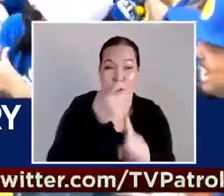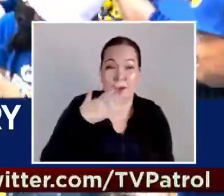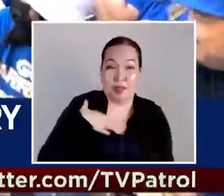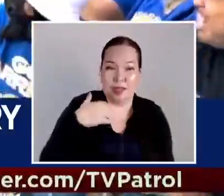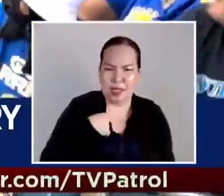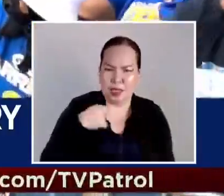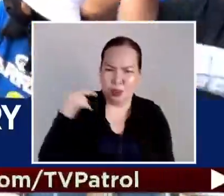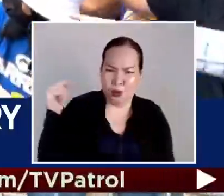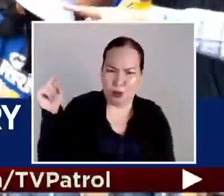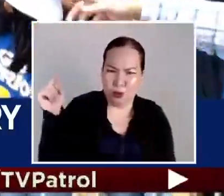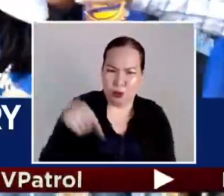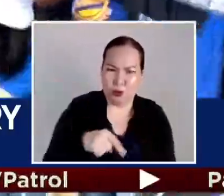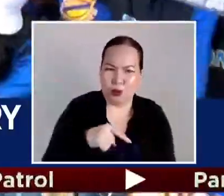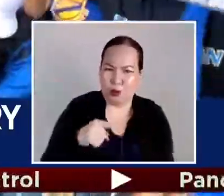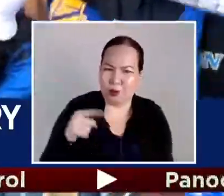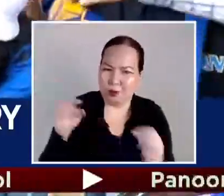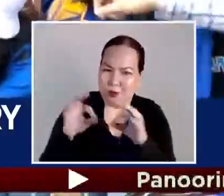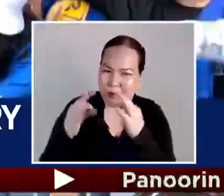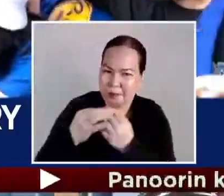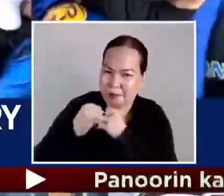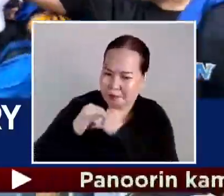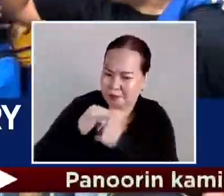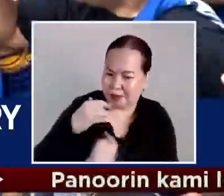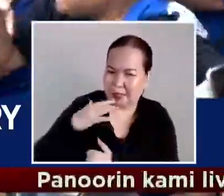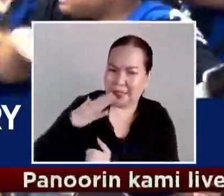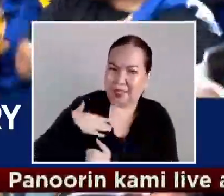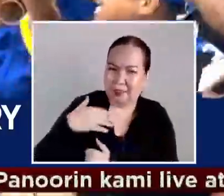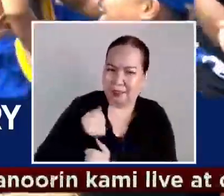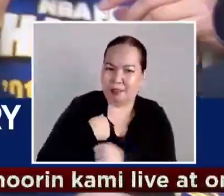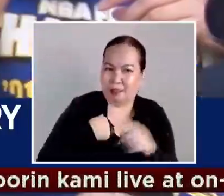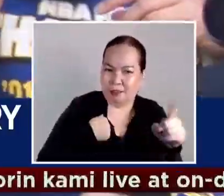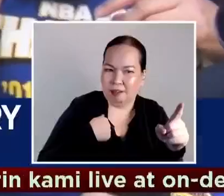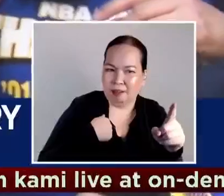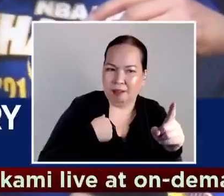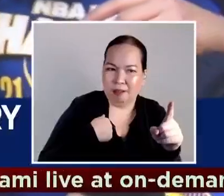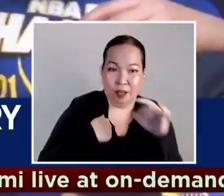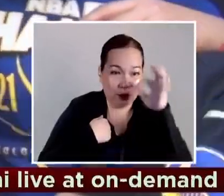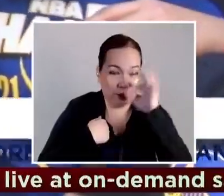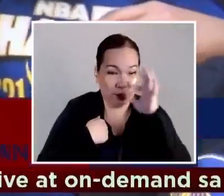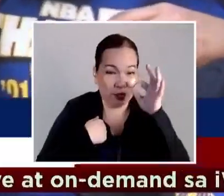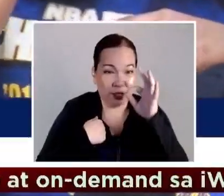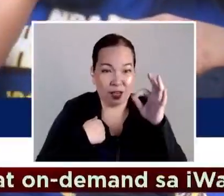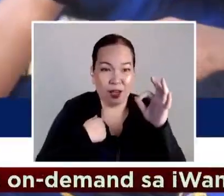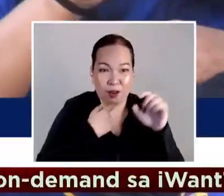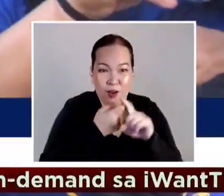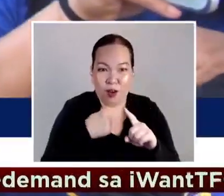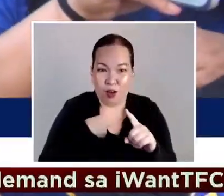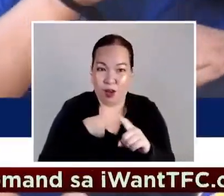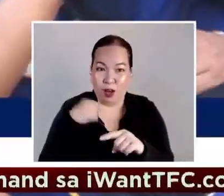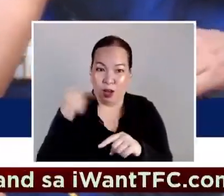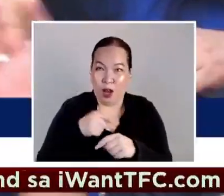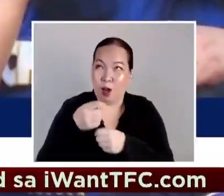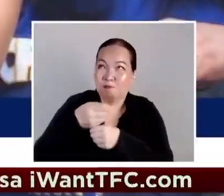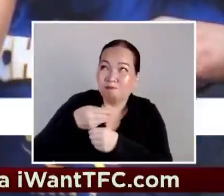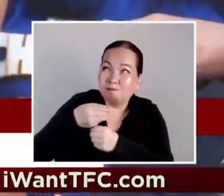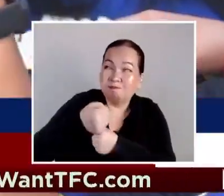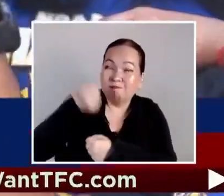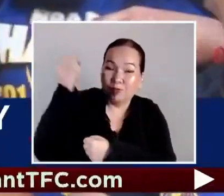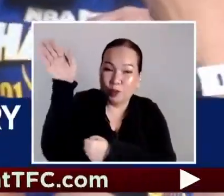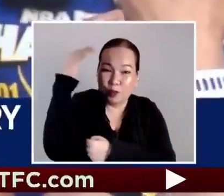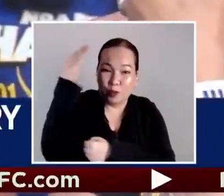pa ni Andrew Wiggins na proud Canadian. Oh, that's a really big honor for us because he's carrying the Canadian flag.